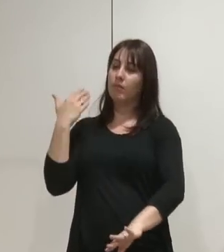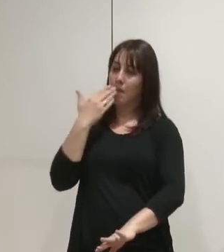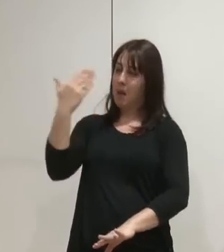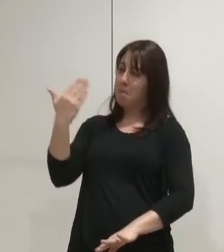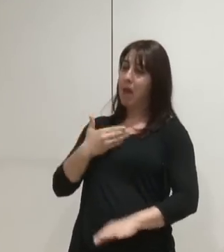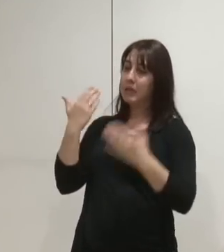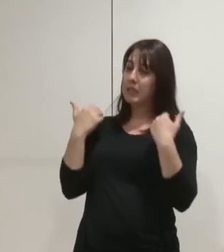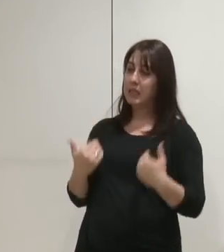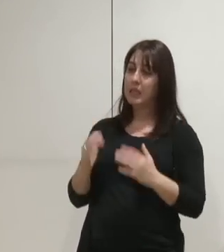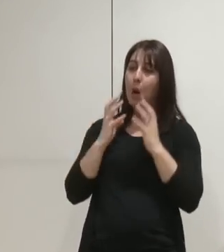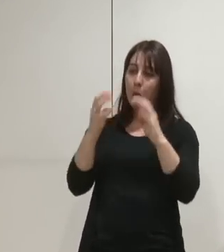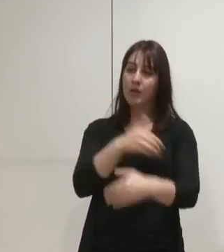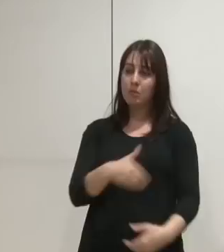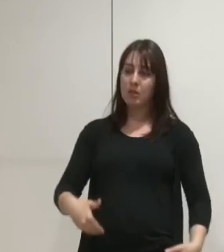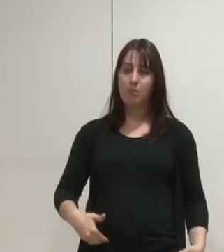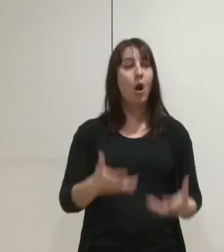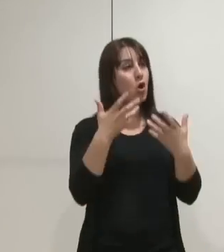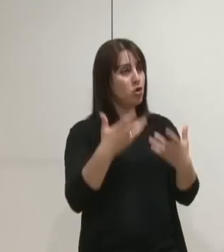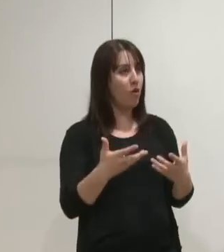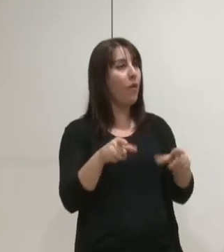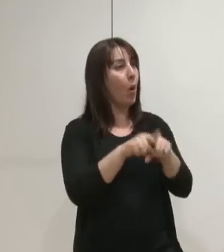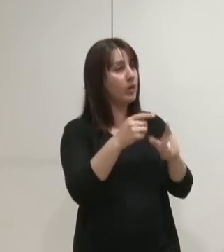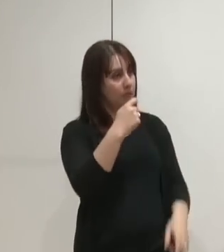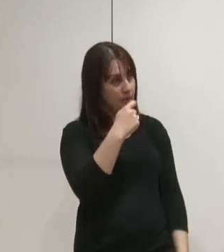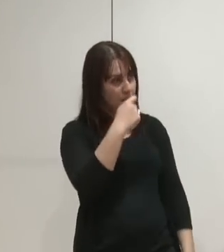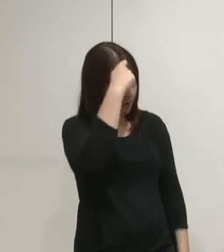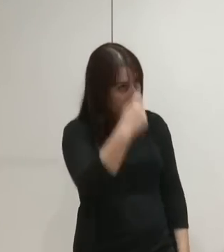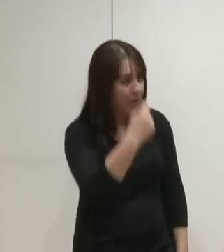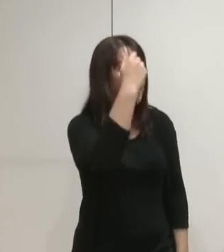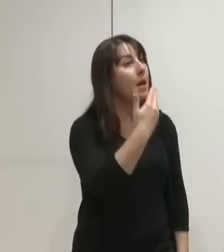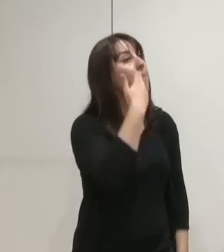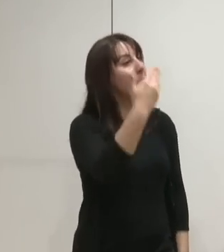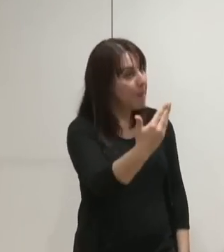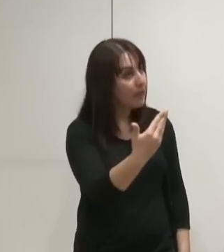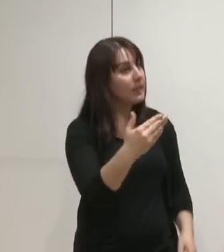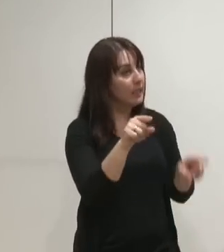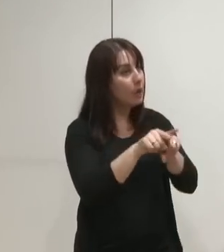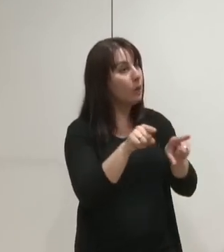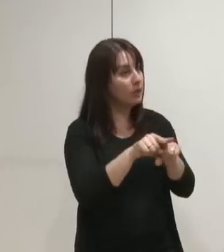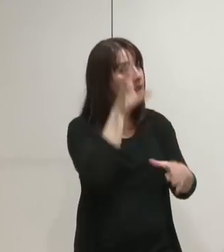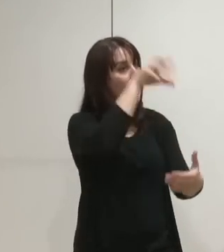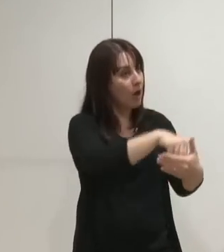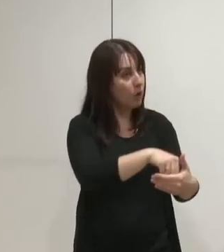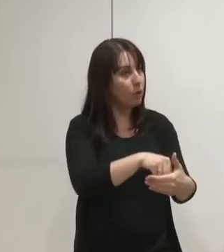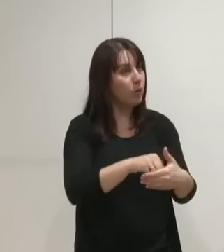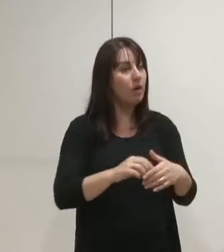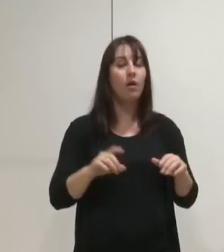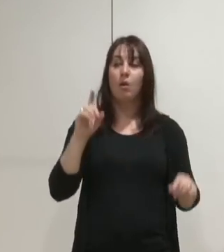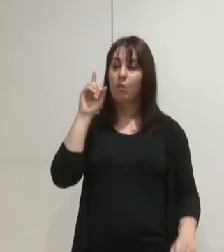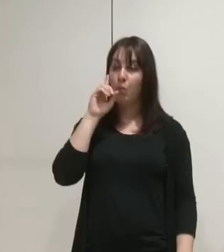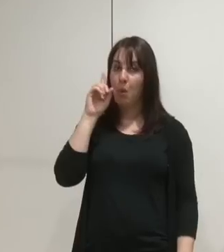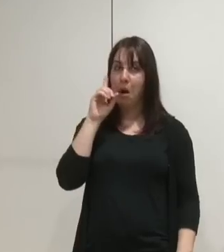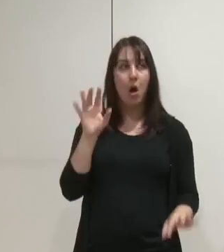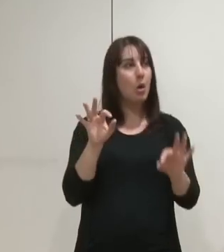municipaux et donc je tenais à le remercier moi aussi en retour ce soir pour la simple et bonne raison qu'il